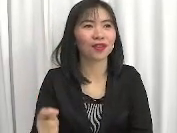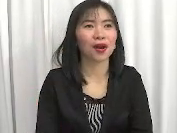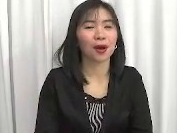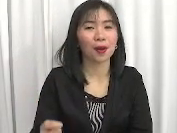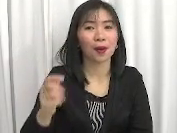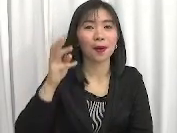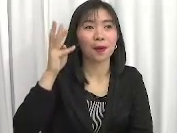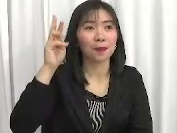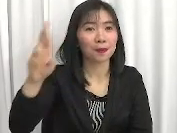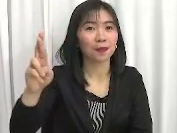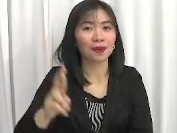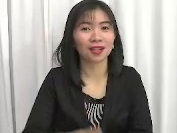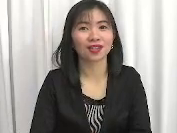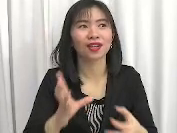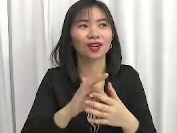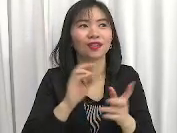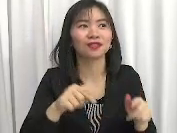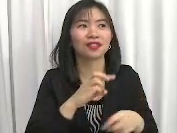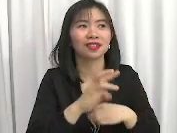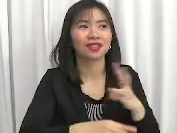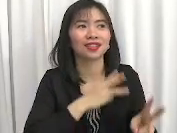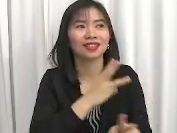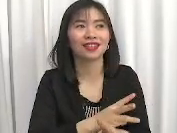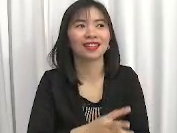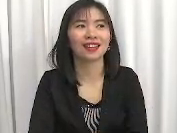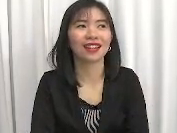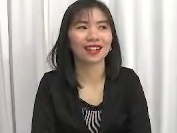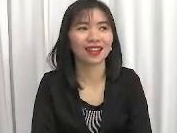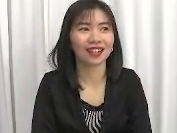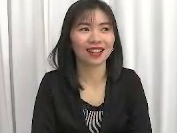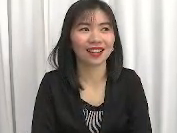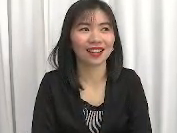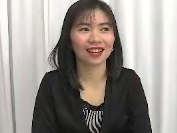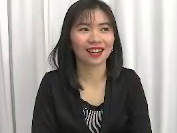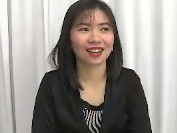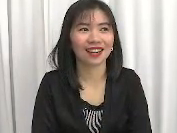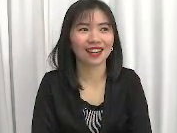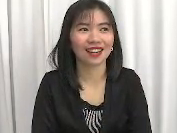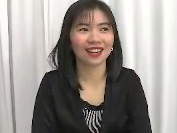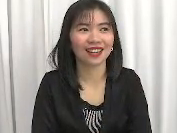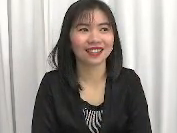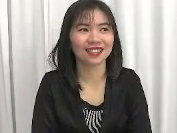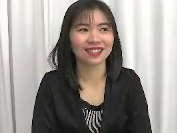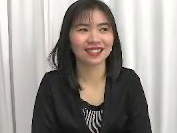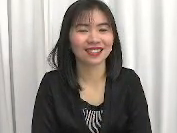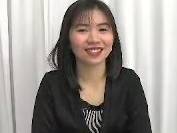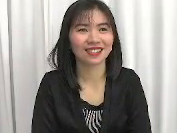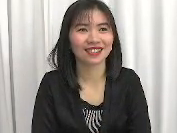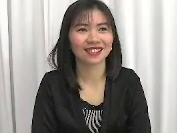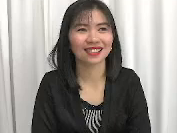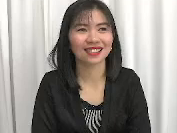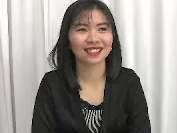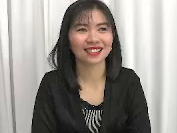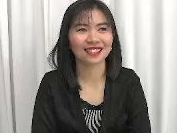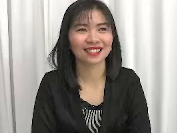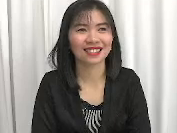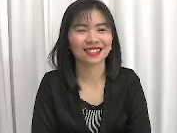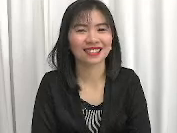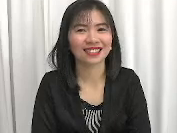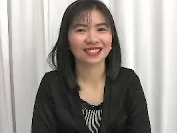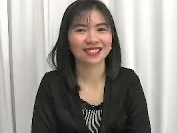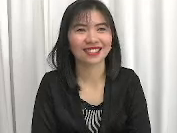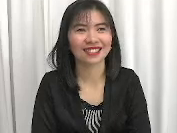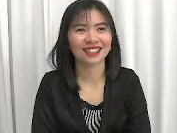lang ang kinokoronahan, di ba? Oh, hindi ko alam kung talagang kinokorona. May corona naman ng mga kalalakihan. Parang may hari.